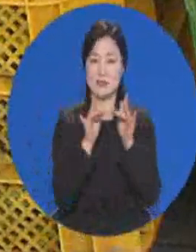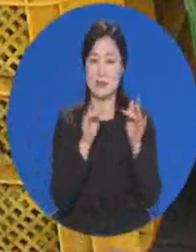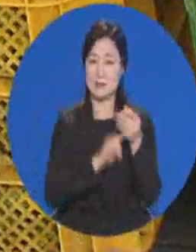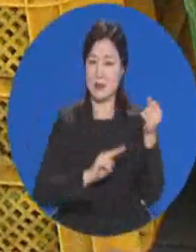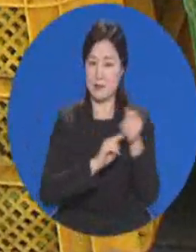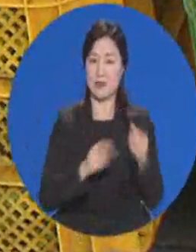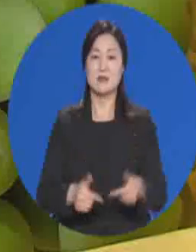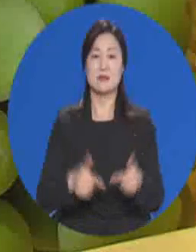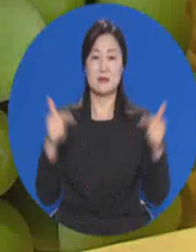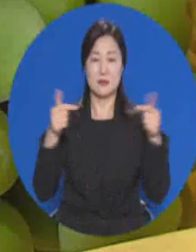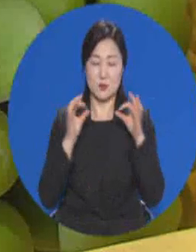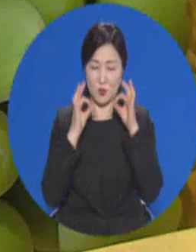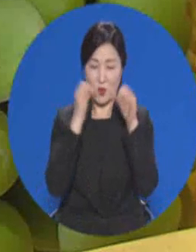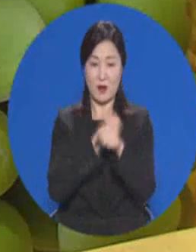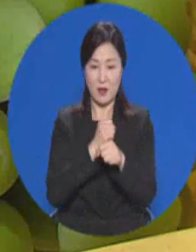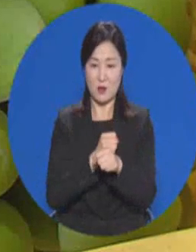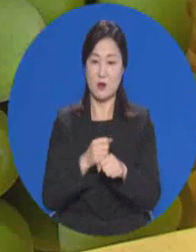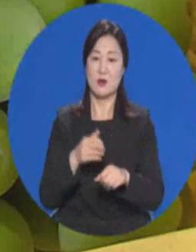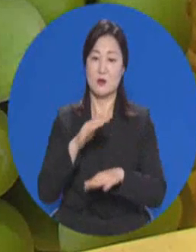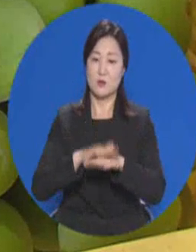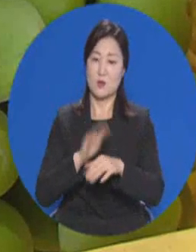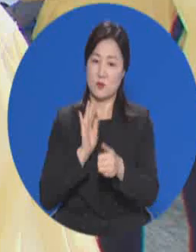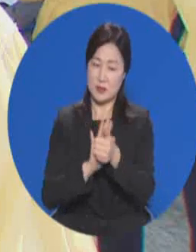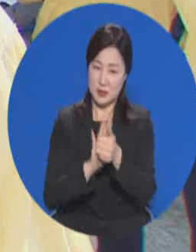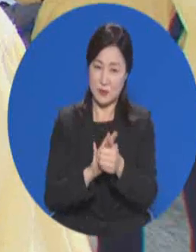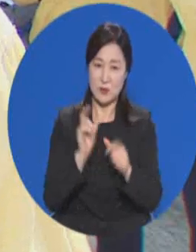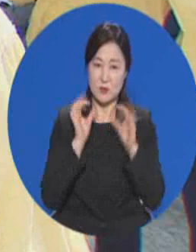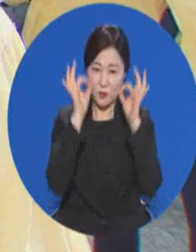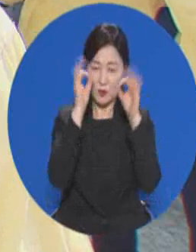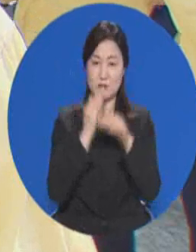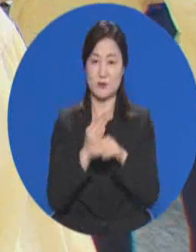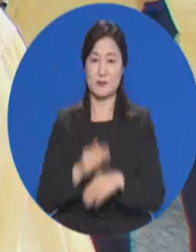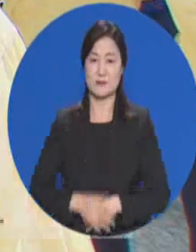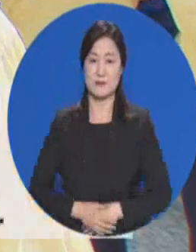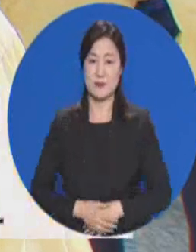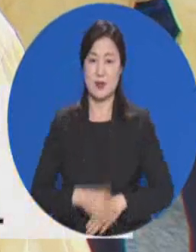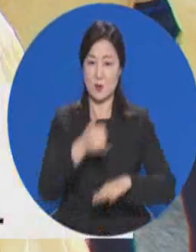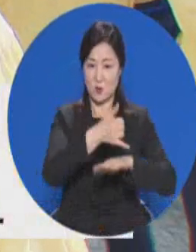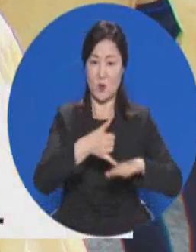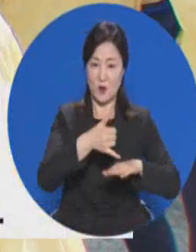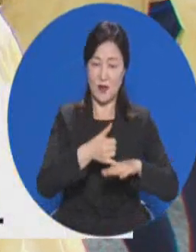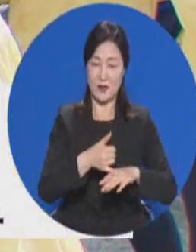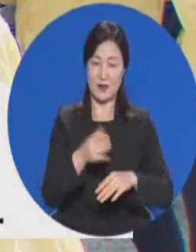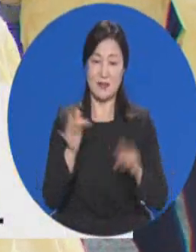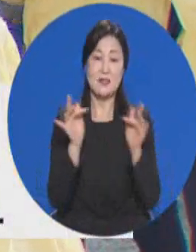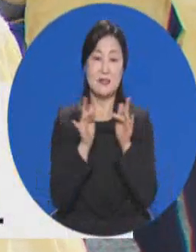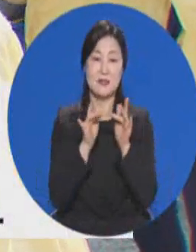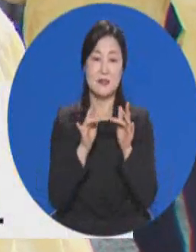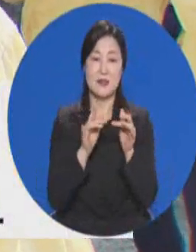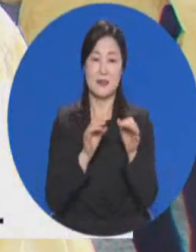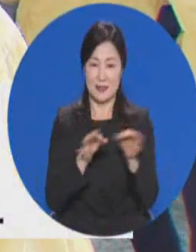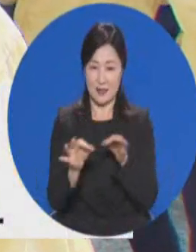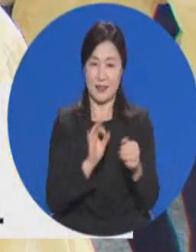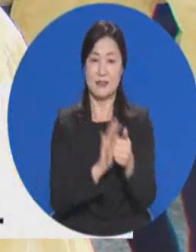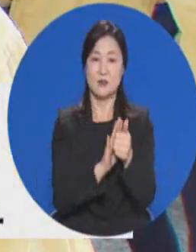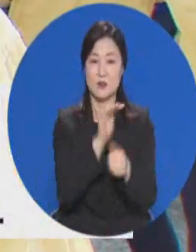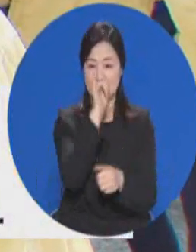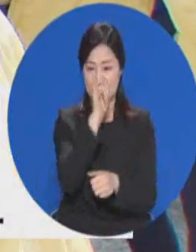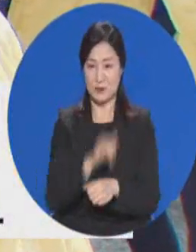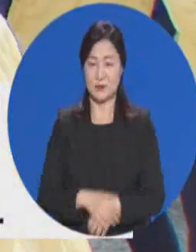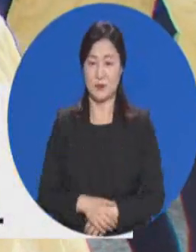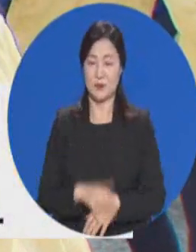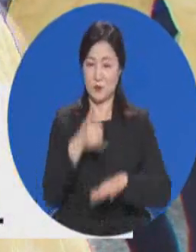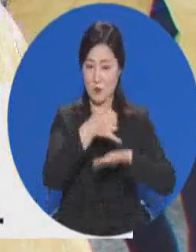등을 통한 추가적인 농가 지원을 계획하고 있습니다. 농가들한테 그 뭐 홈쇼핑 같은 걸 지원을 하고 있고요. 예, 그리고